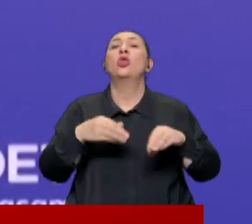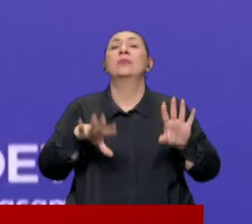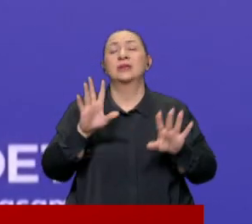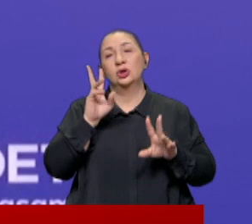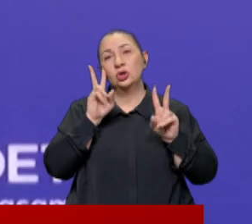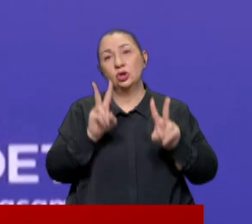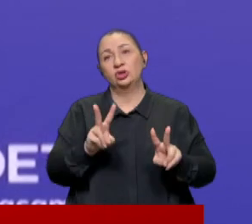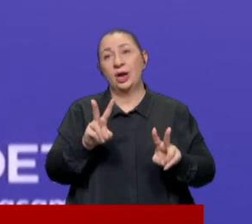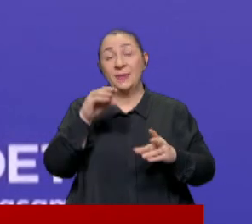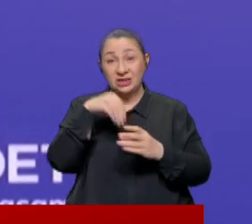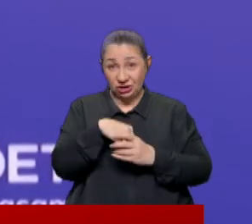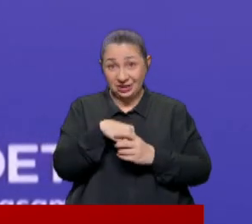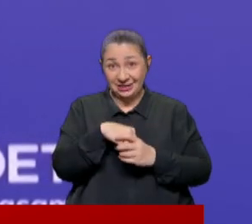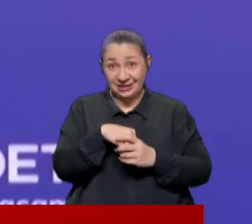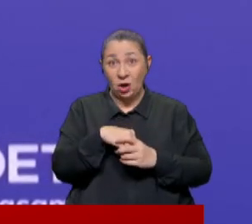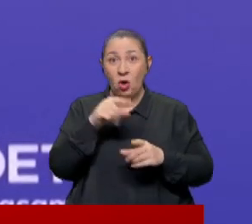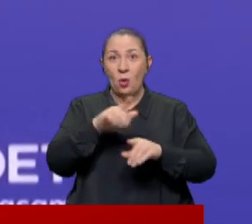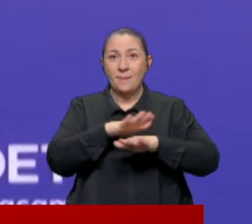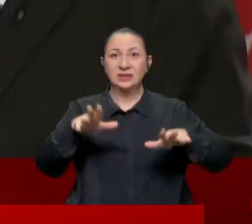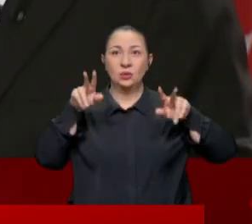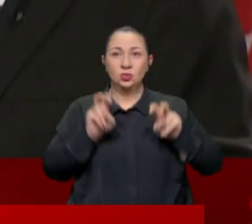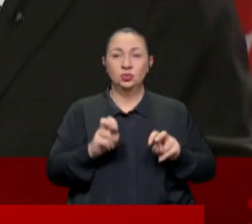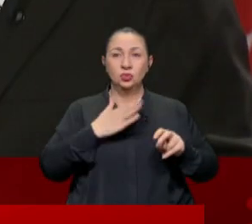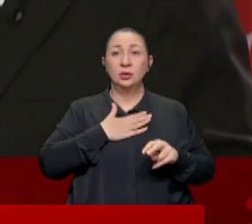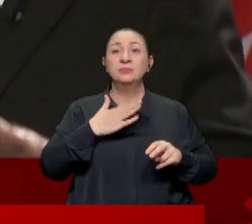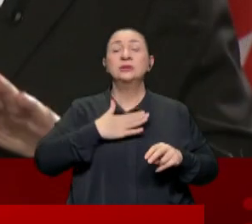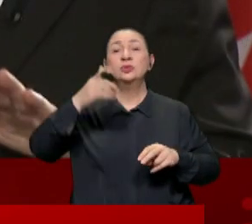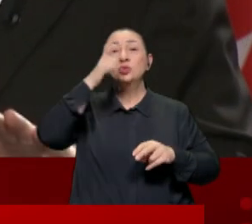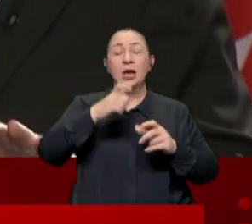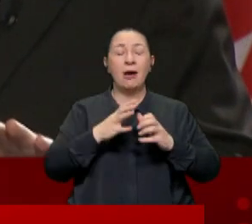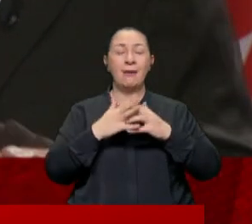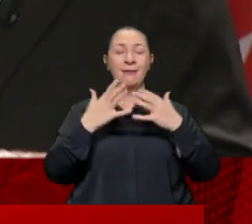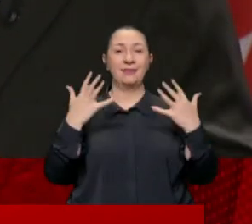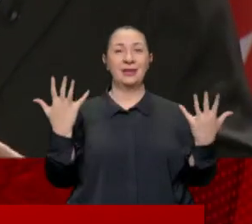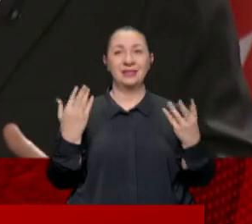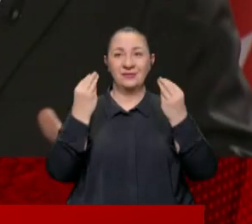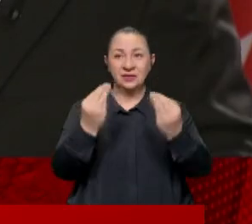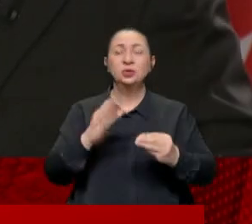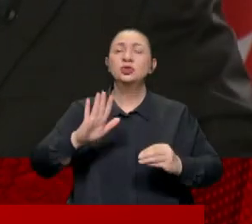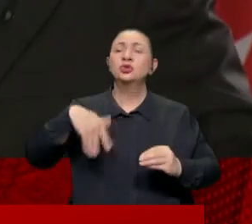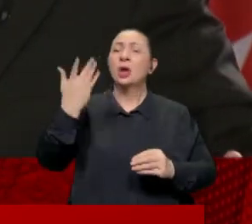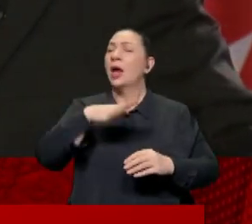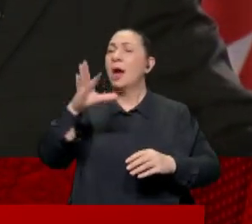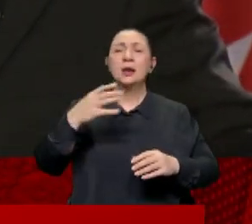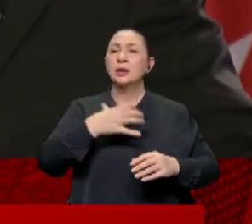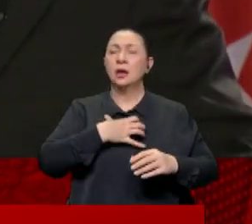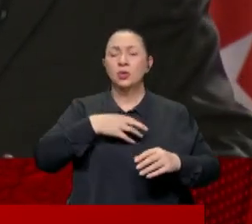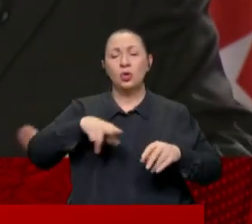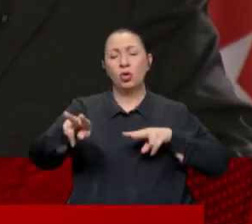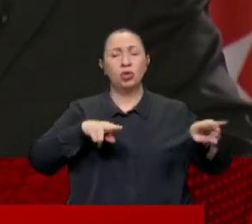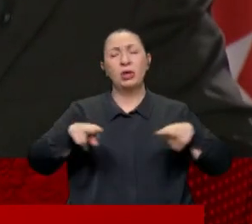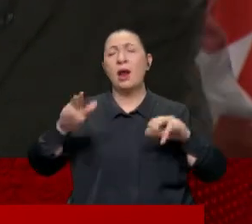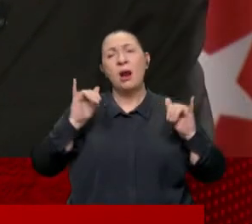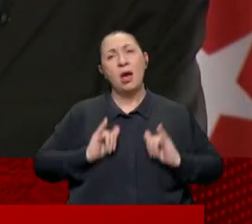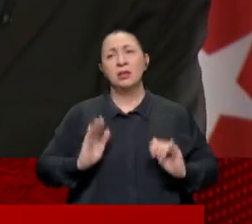olmadıklarını göstermek için o masadaydık. Biz ülkeyi aydınlığa kavuştururuz. Ondan sonra her parti kendi yoluna